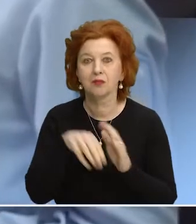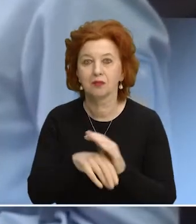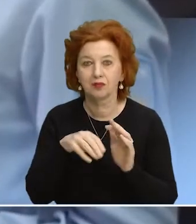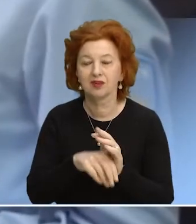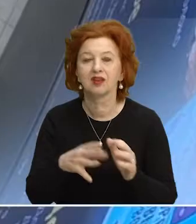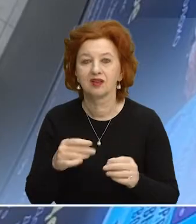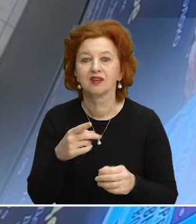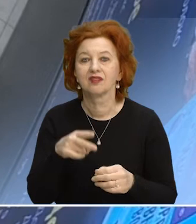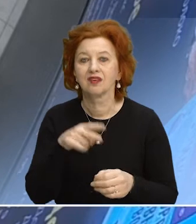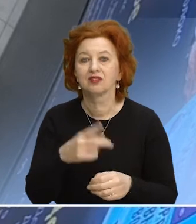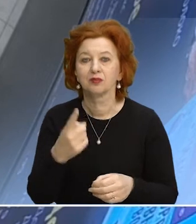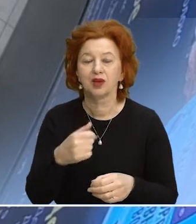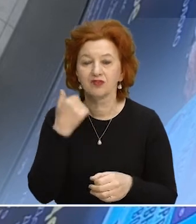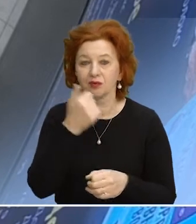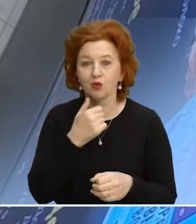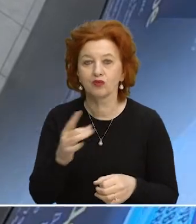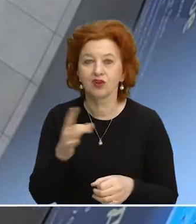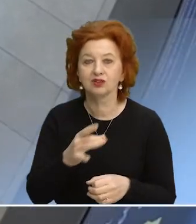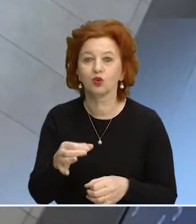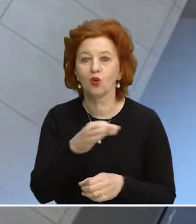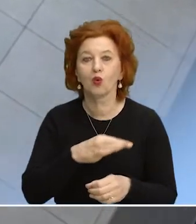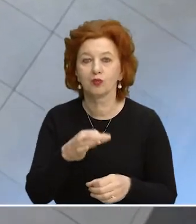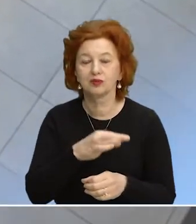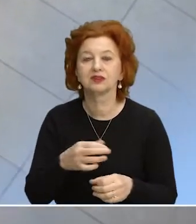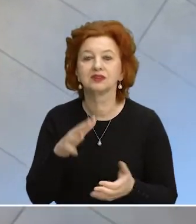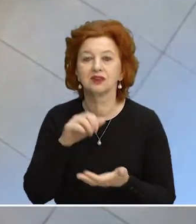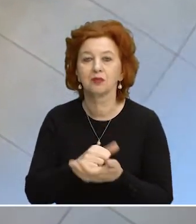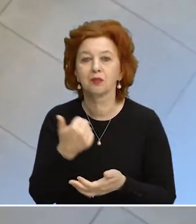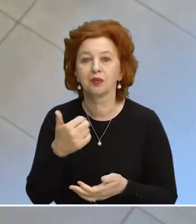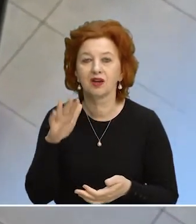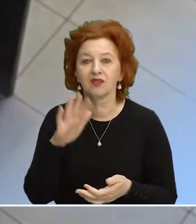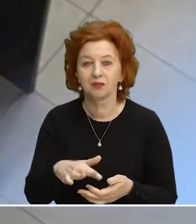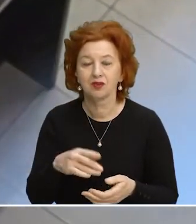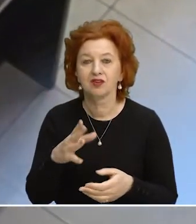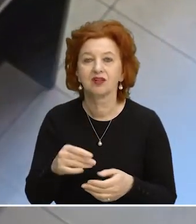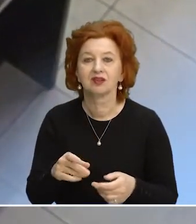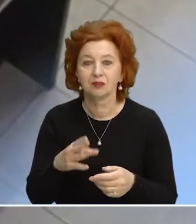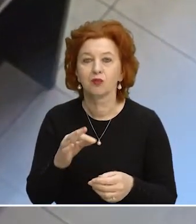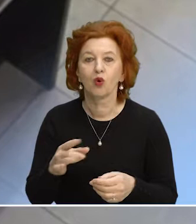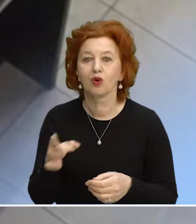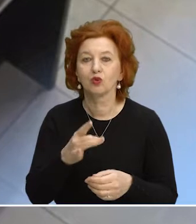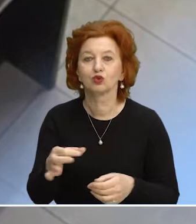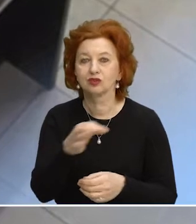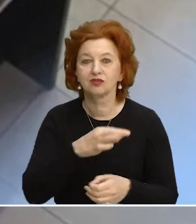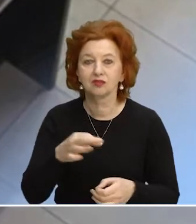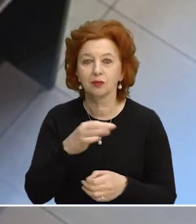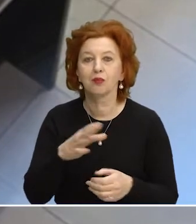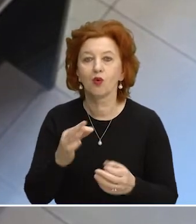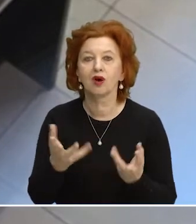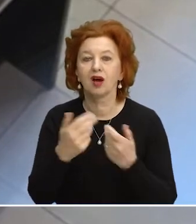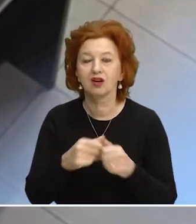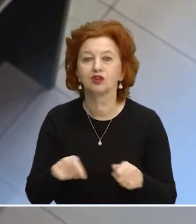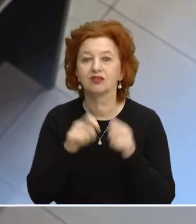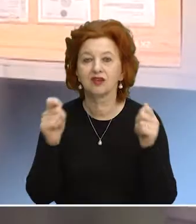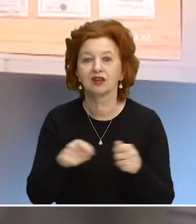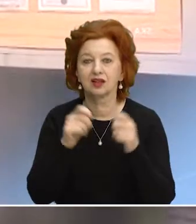самоуправления. По итогам работы за 2021 год Ростовская область занимает первое место по Южному федеральному округу по